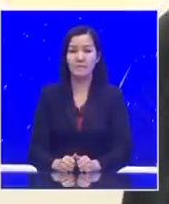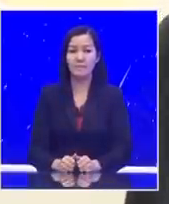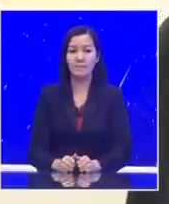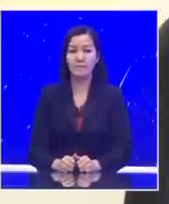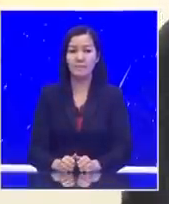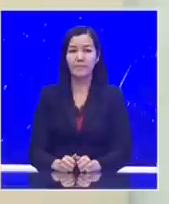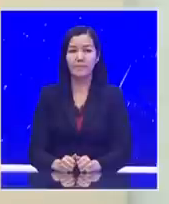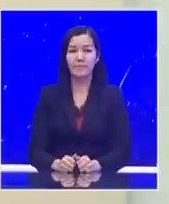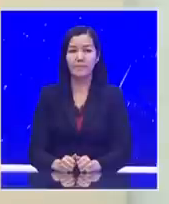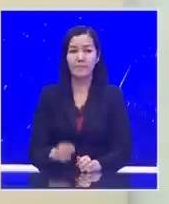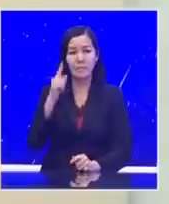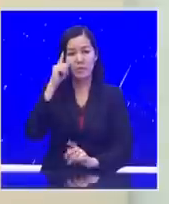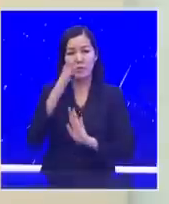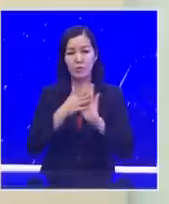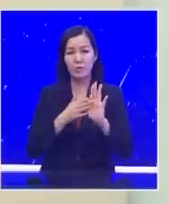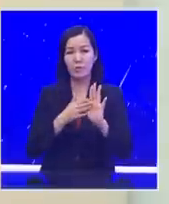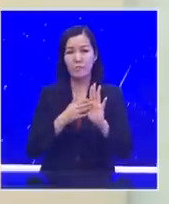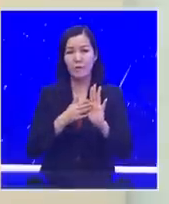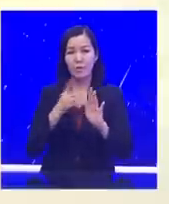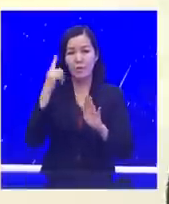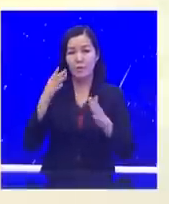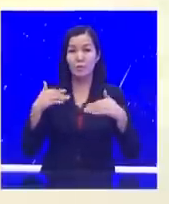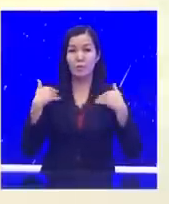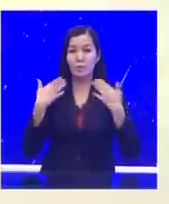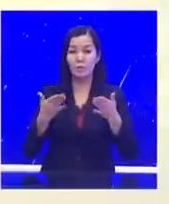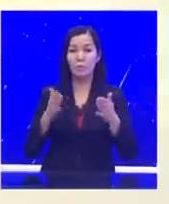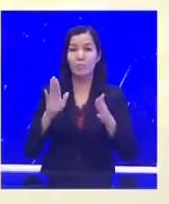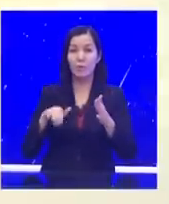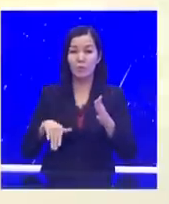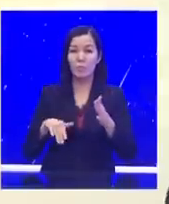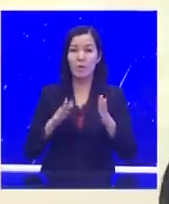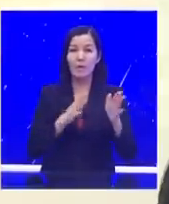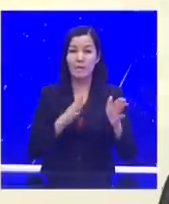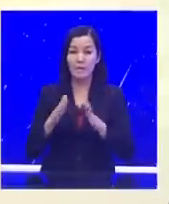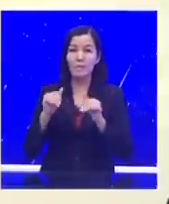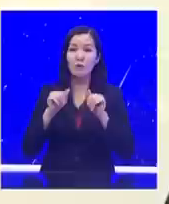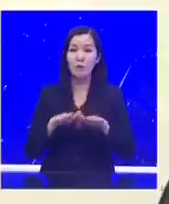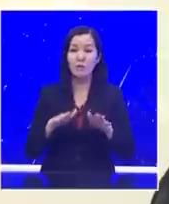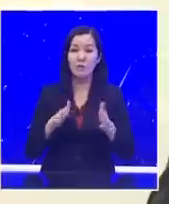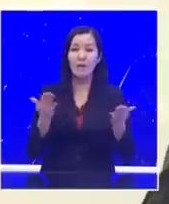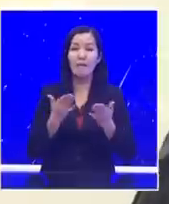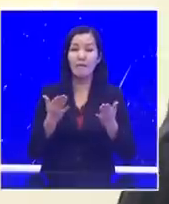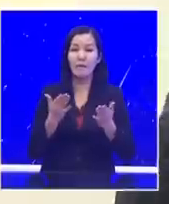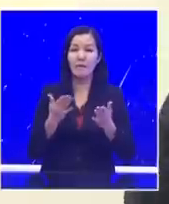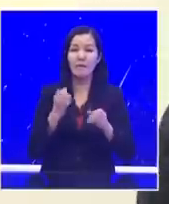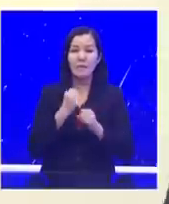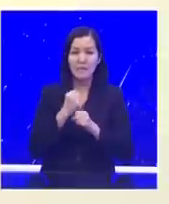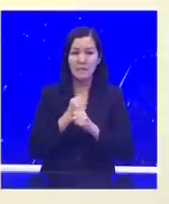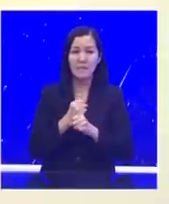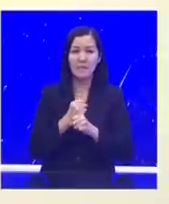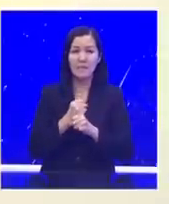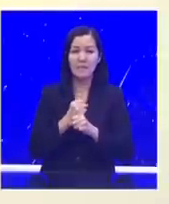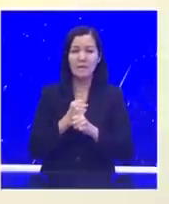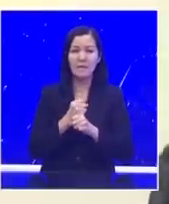Түсіндер ме? Ұсынысын бәрін алғаннан кейін потом последующем соның қандай шешімі, қандай